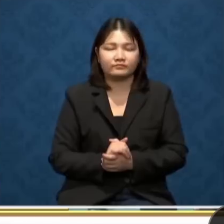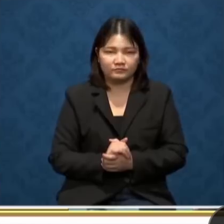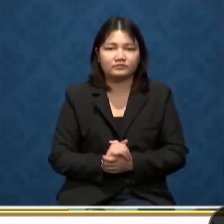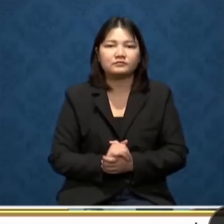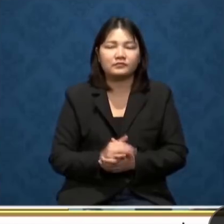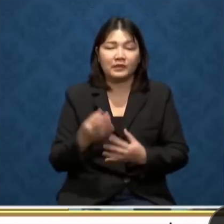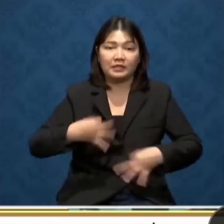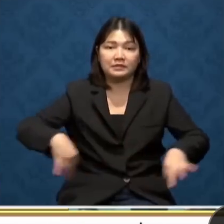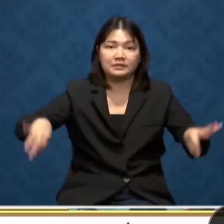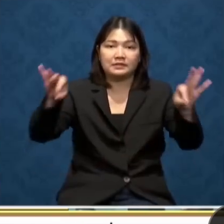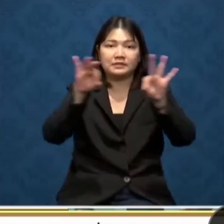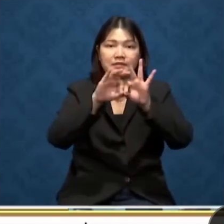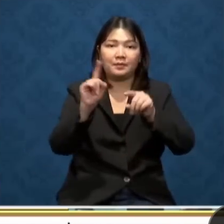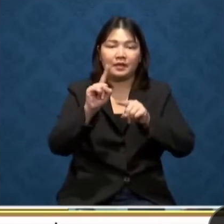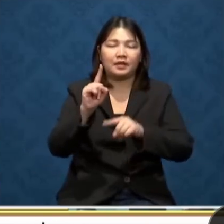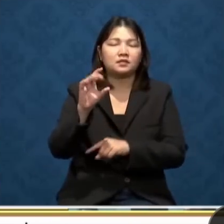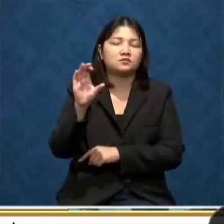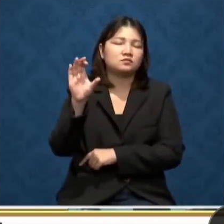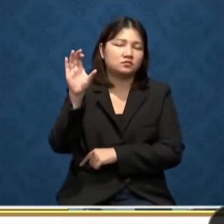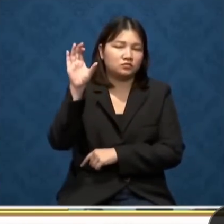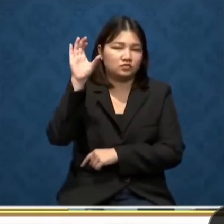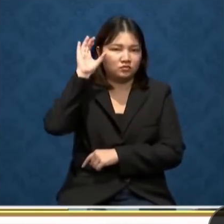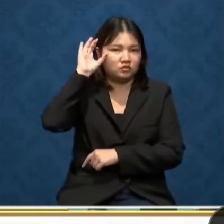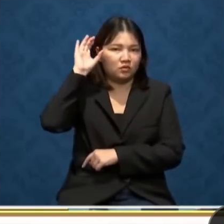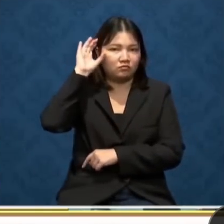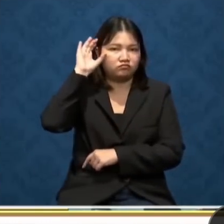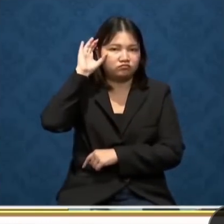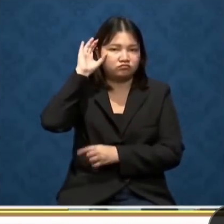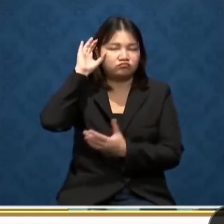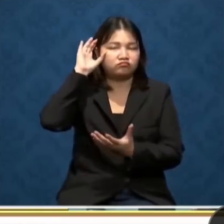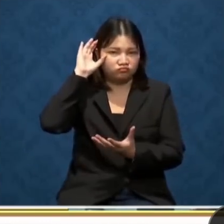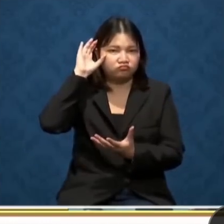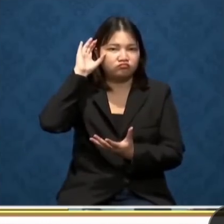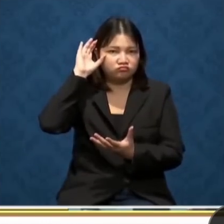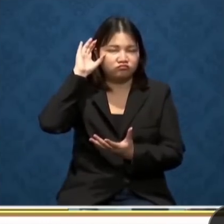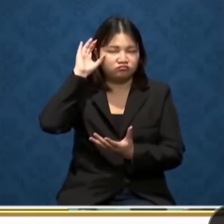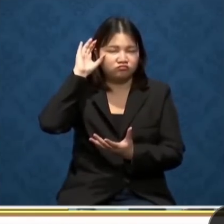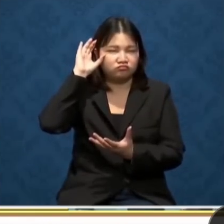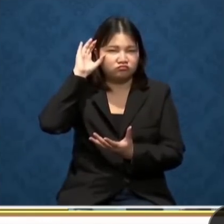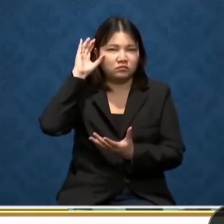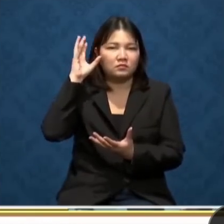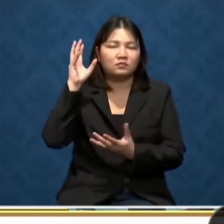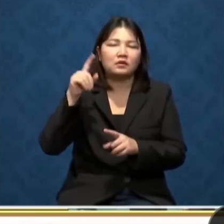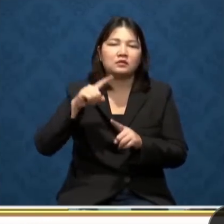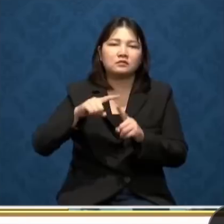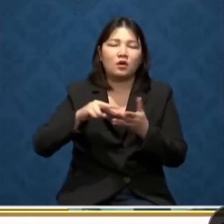ความเชอมันเอะ มันเป็นส่งที่สร้างยาก limited wo